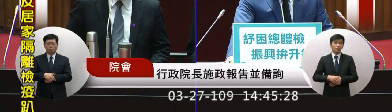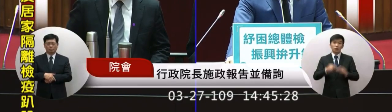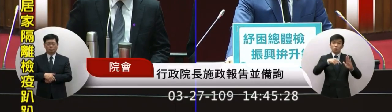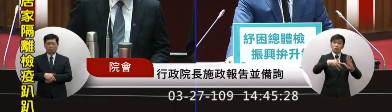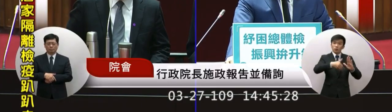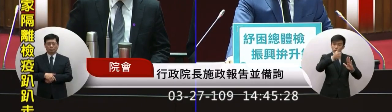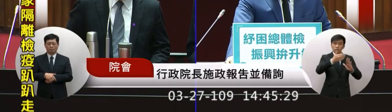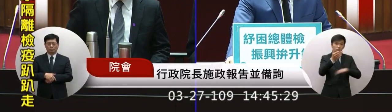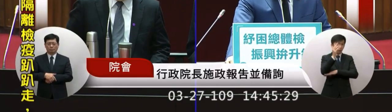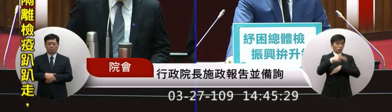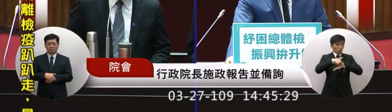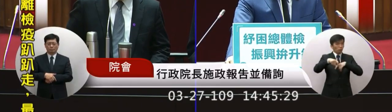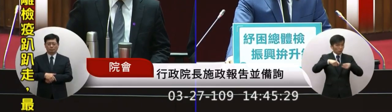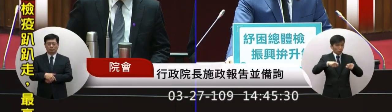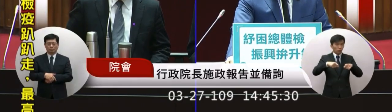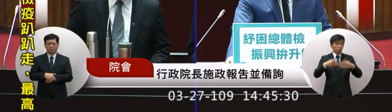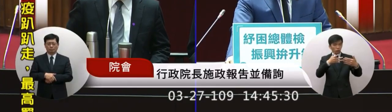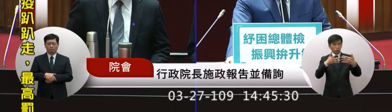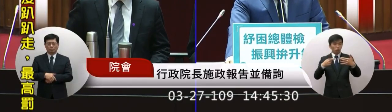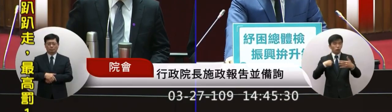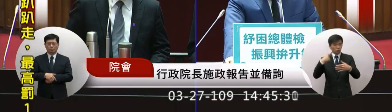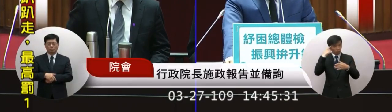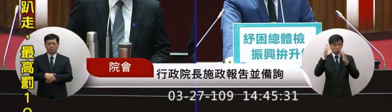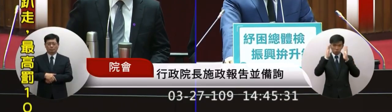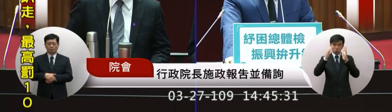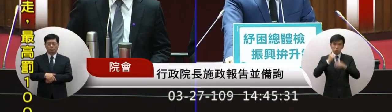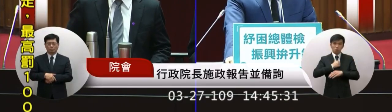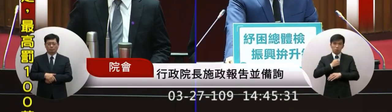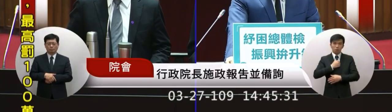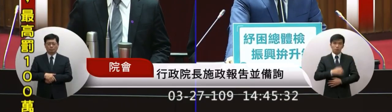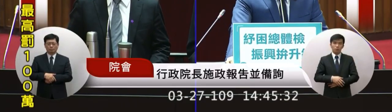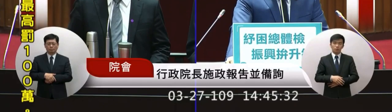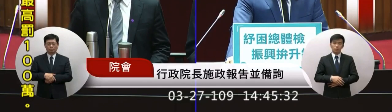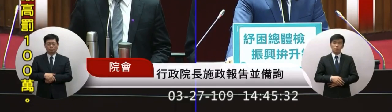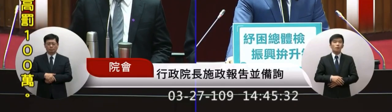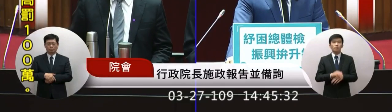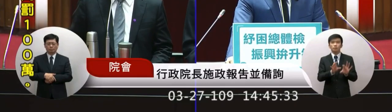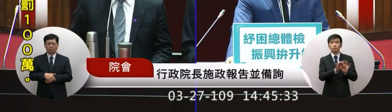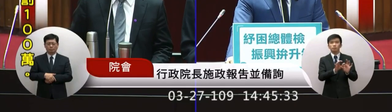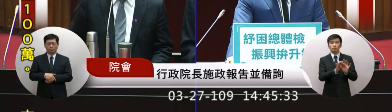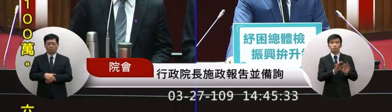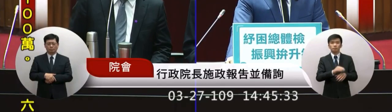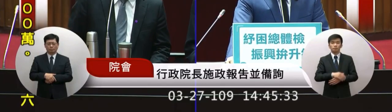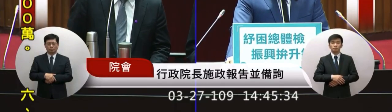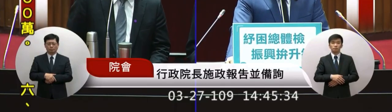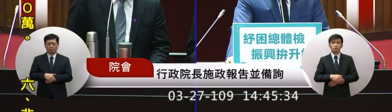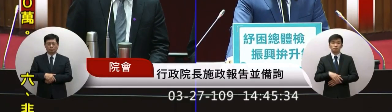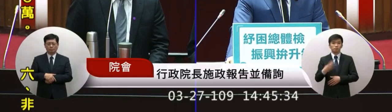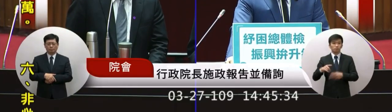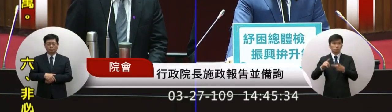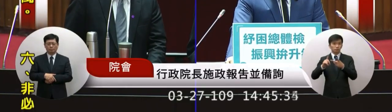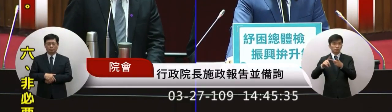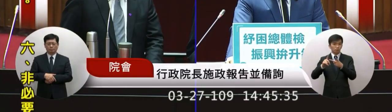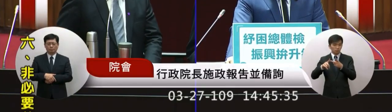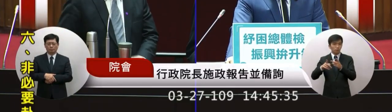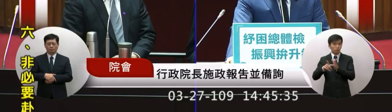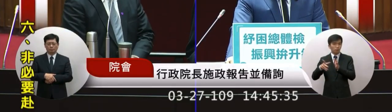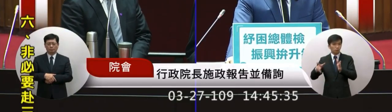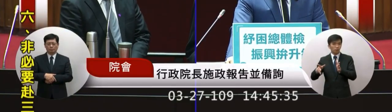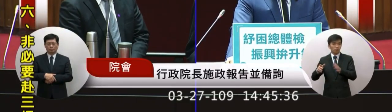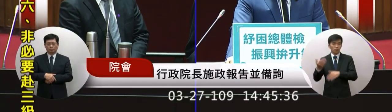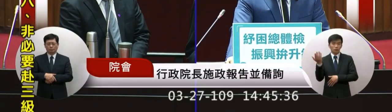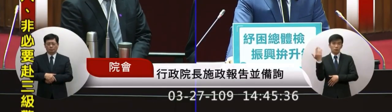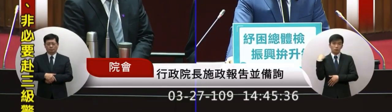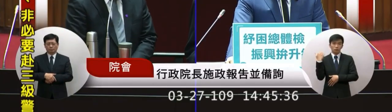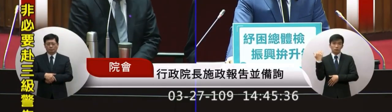行的部分哦，我足认真咧读的啦吼，所以我拢了解吼。啊，不要紧吼，咱。第二阶段就是说防疫纾困在第一阶